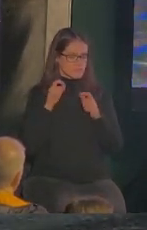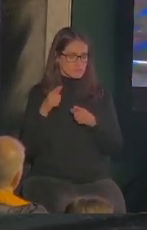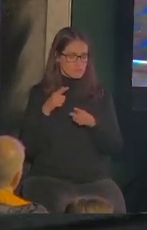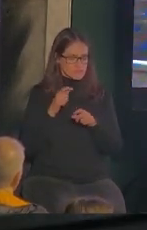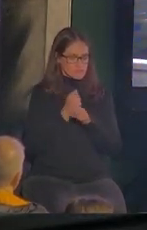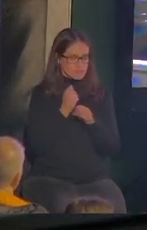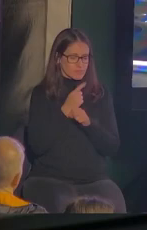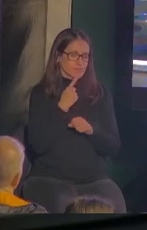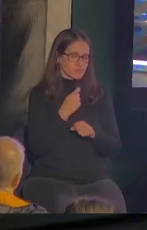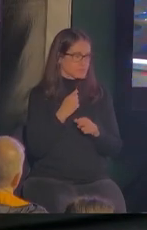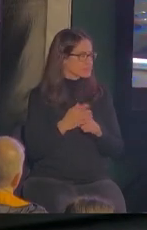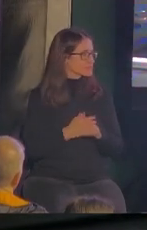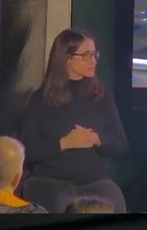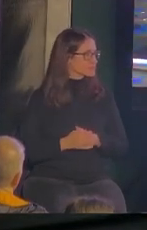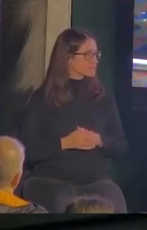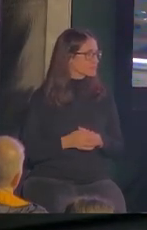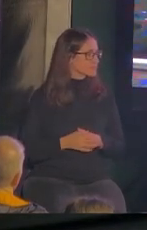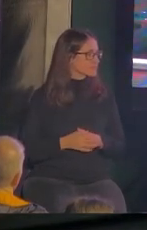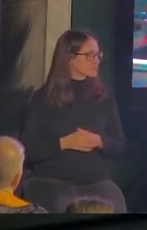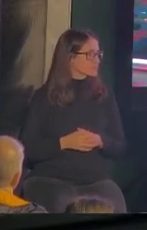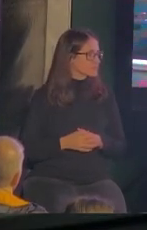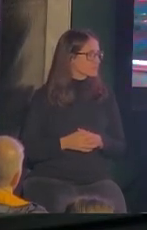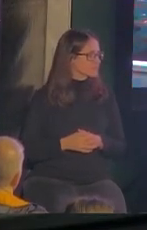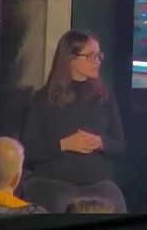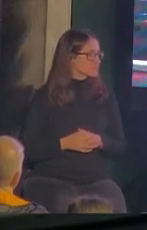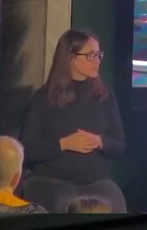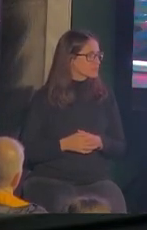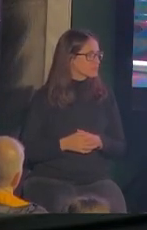Bueno. Sí, així ho allisem.